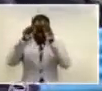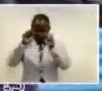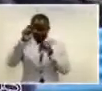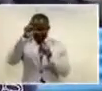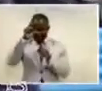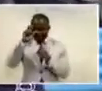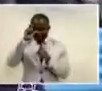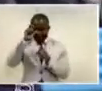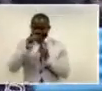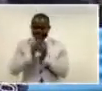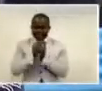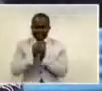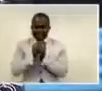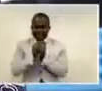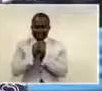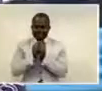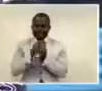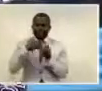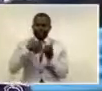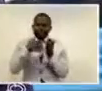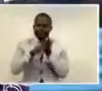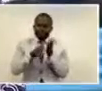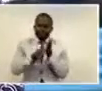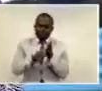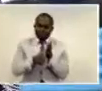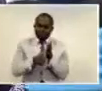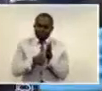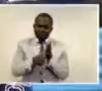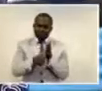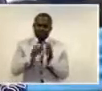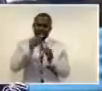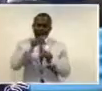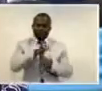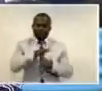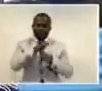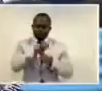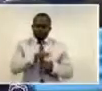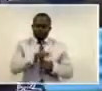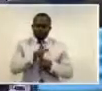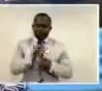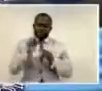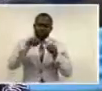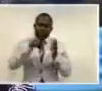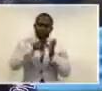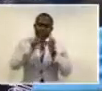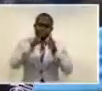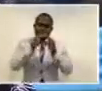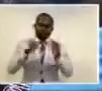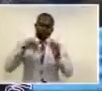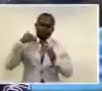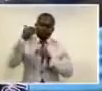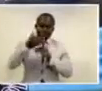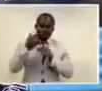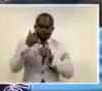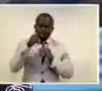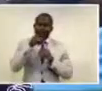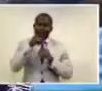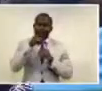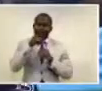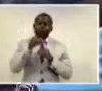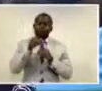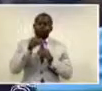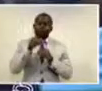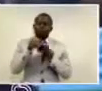Kagame twahuye n'ikibazo cy'ihohoterwa twaje kugura inzu nyuma yaho haboneka umugabo wo